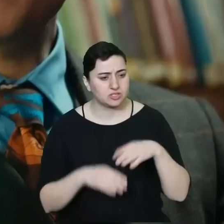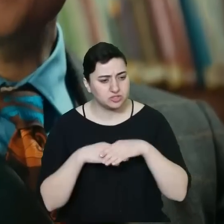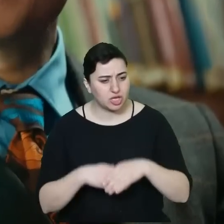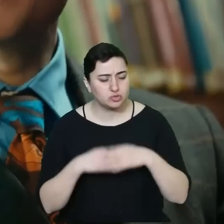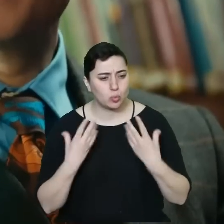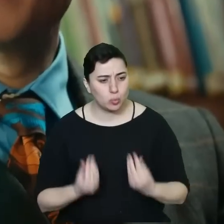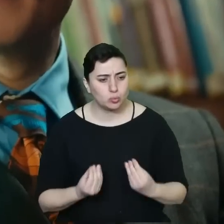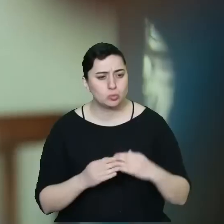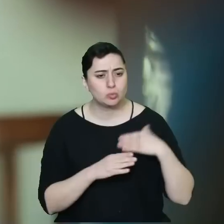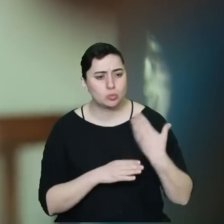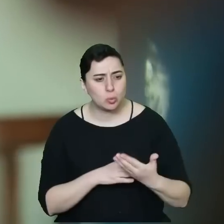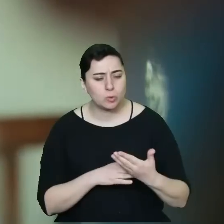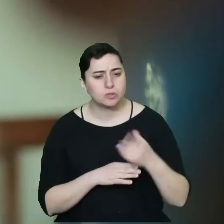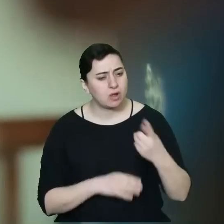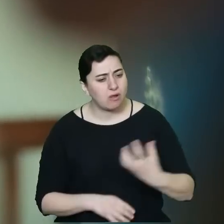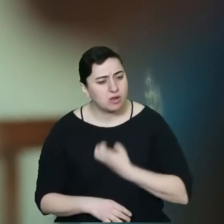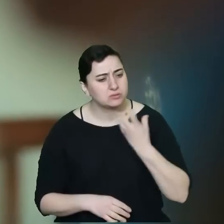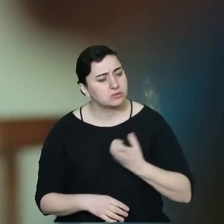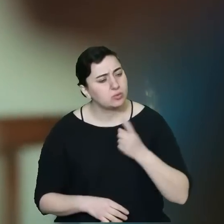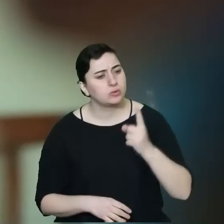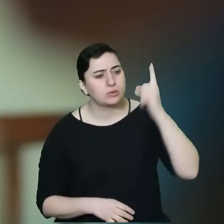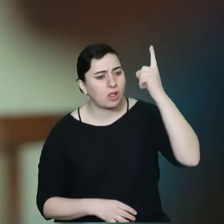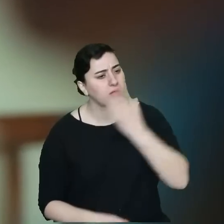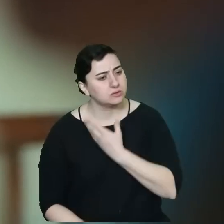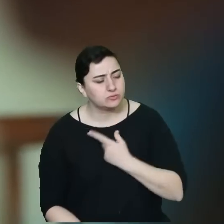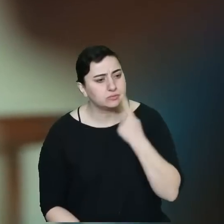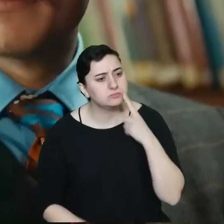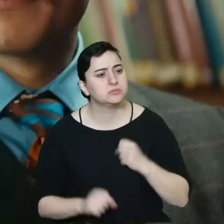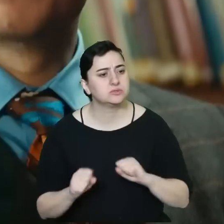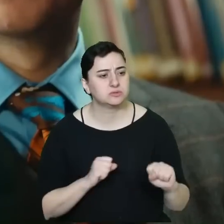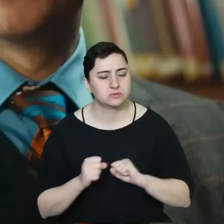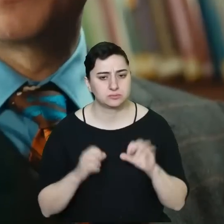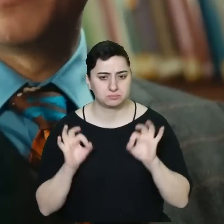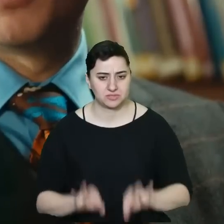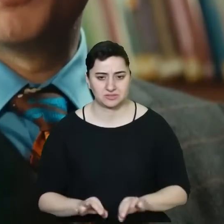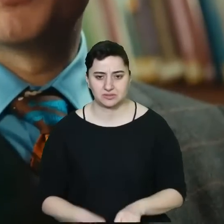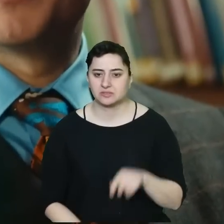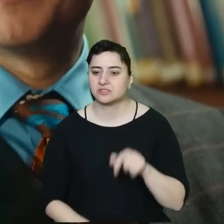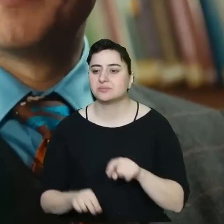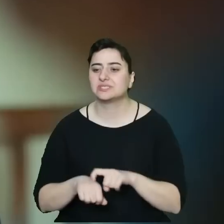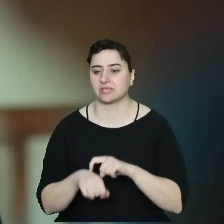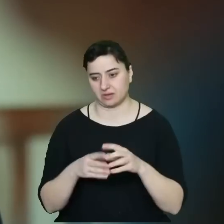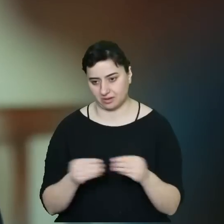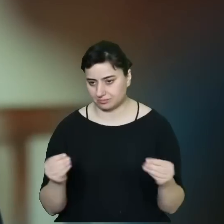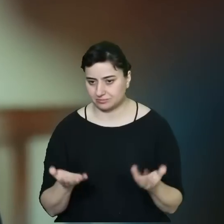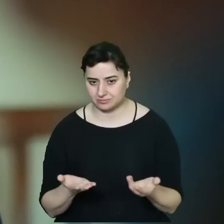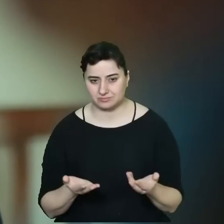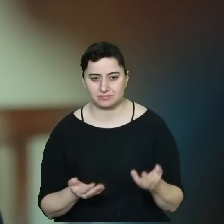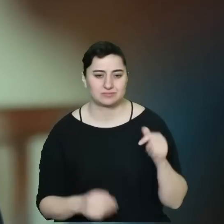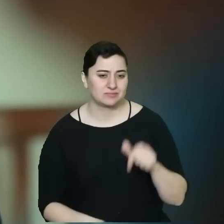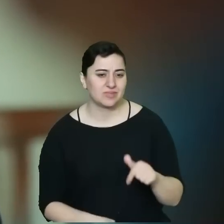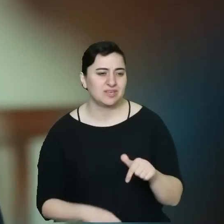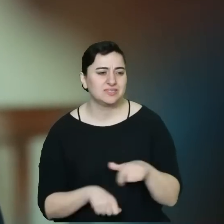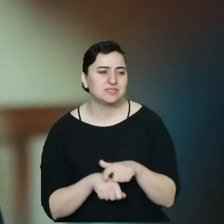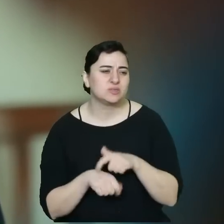sonra senin o kadar acıya rağmen onu seviyor olmana sinir olmaya başladı. Artık sinir olmuyor musun? Yani